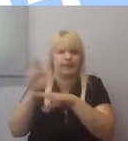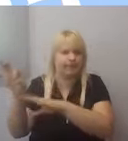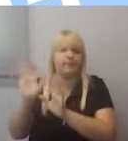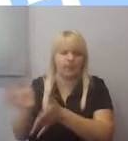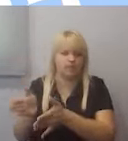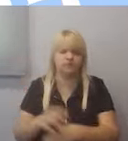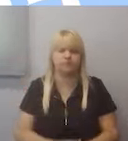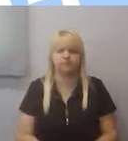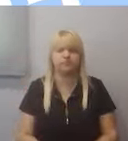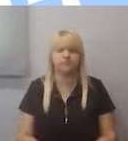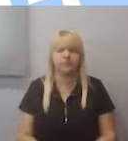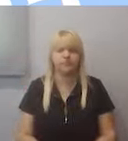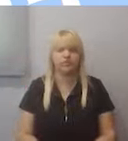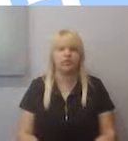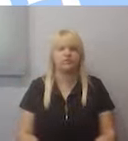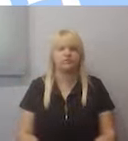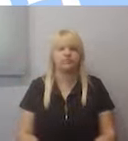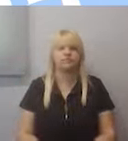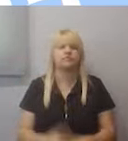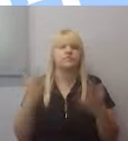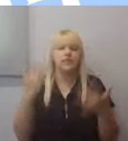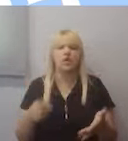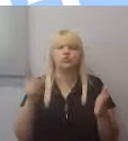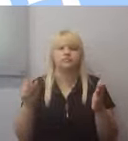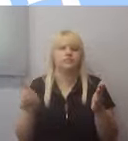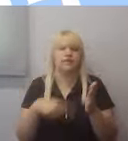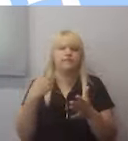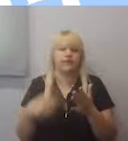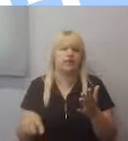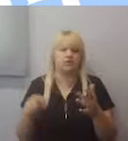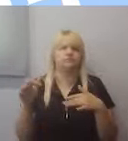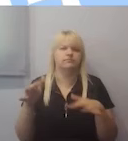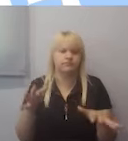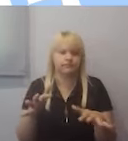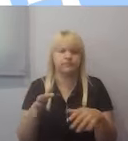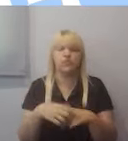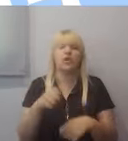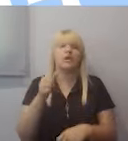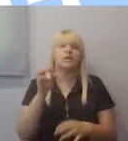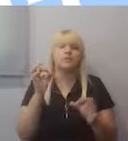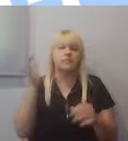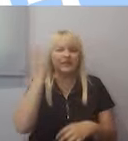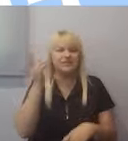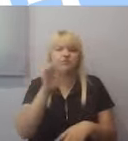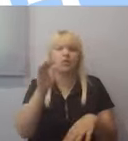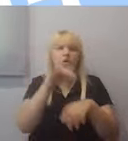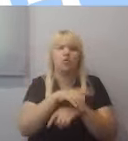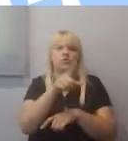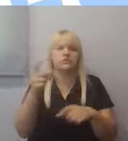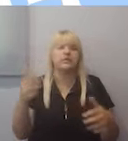sekojo sak likvidēšanas darbi principā kad ir konstatēta šī te bīstamības